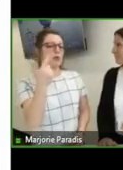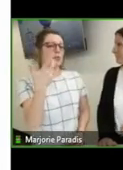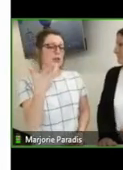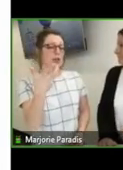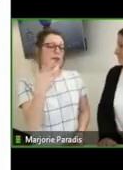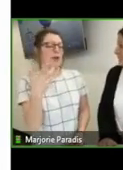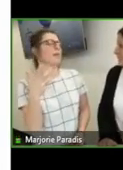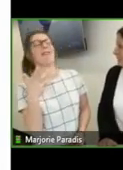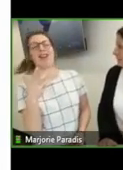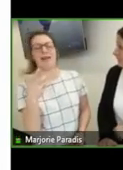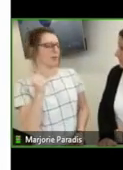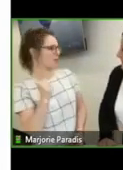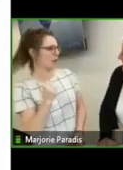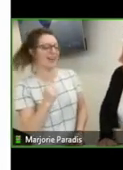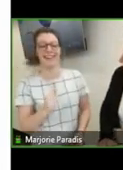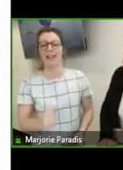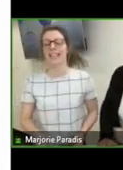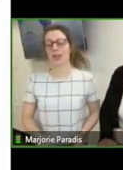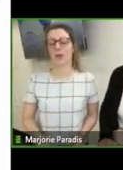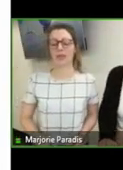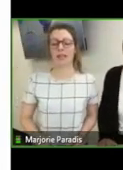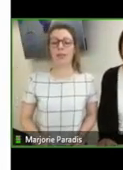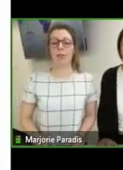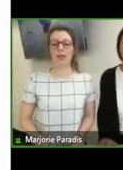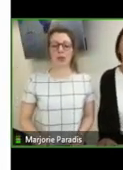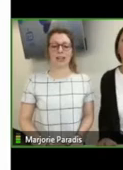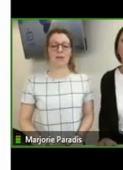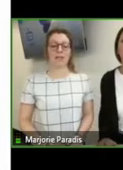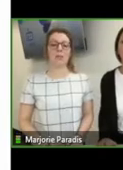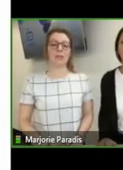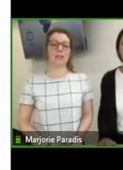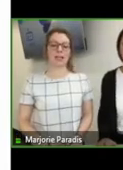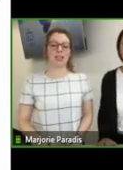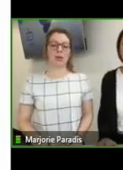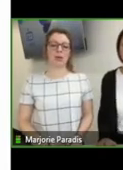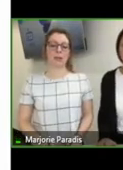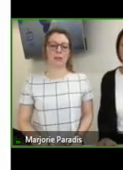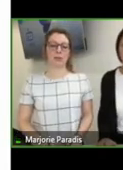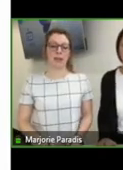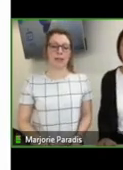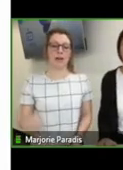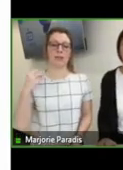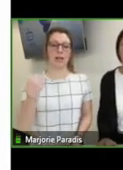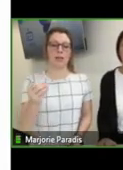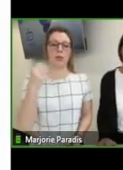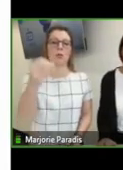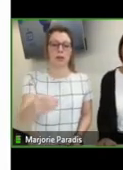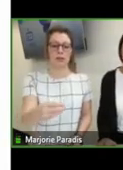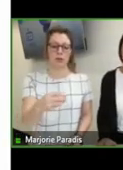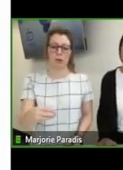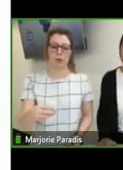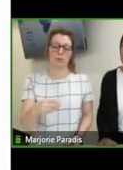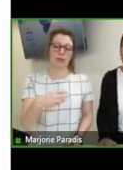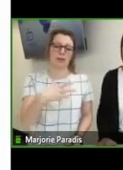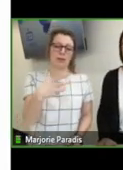c'est allumer la flamme hein, pour que vous puissiez débuter votre réflexion. Mais sachez qu'on est là si vous avez envie d'aller plus